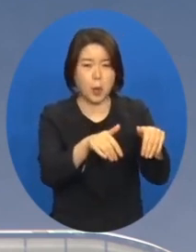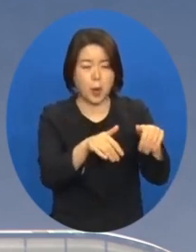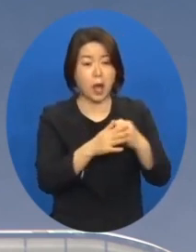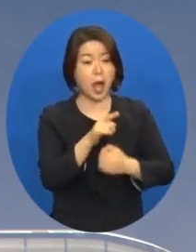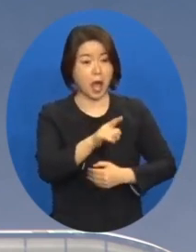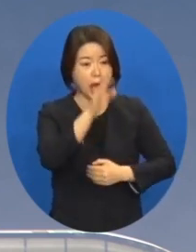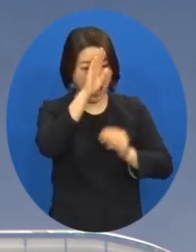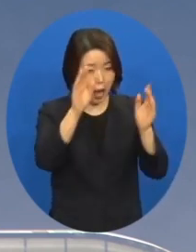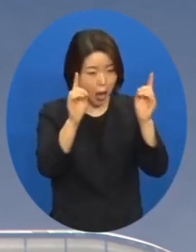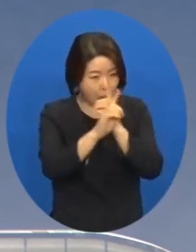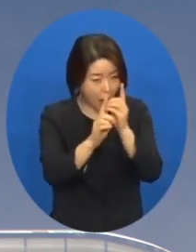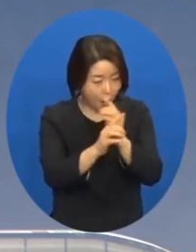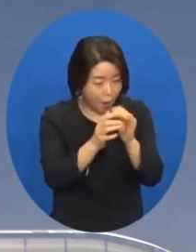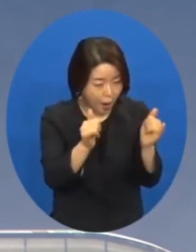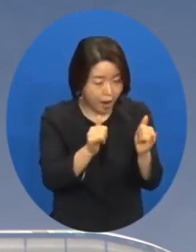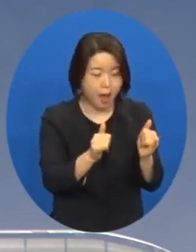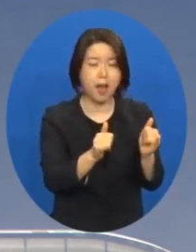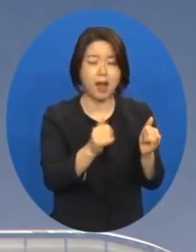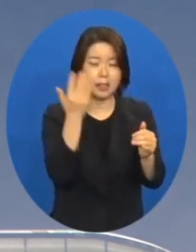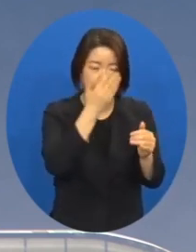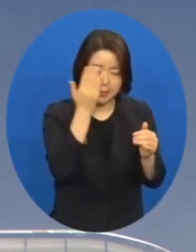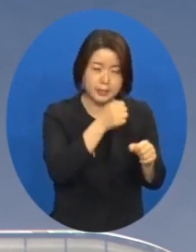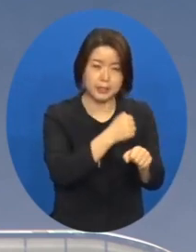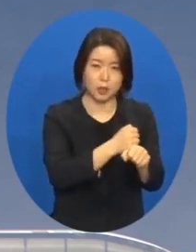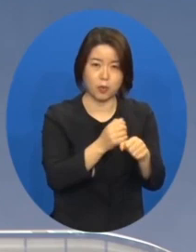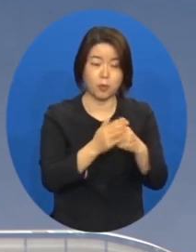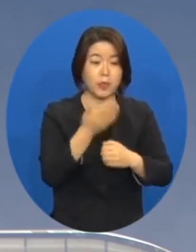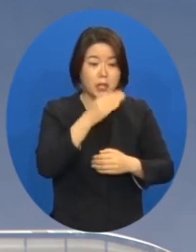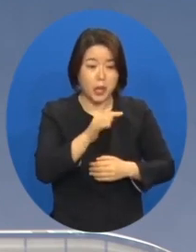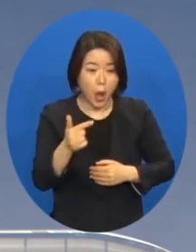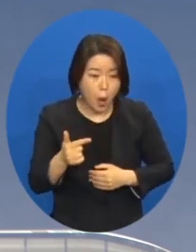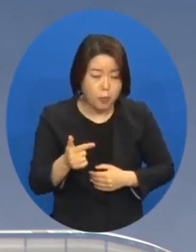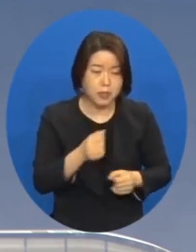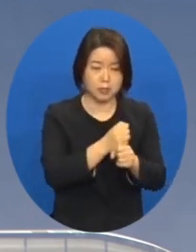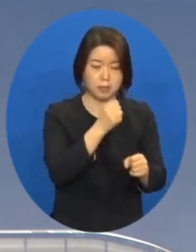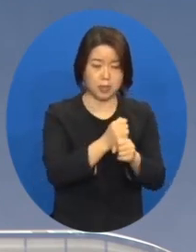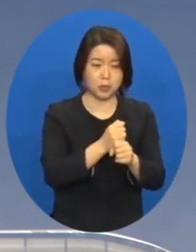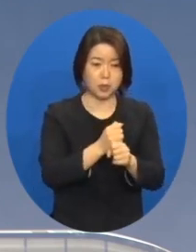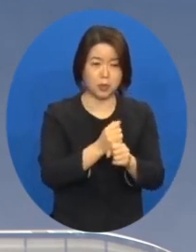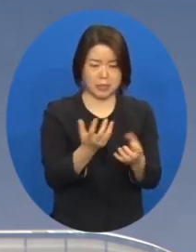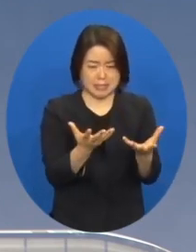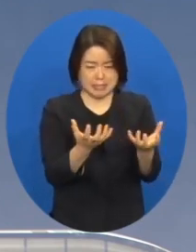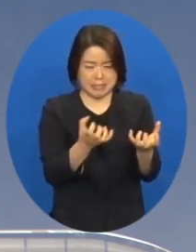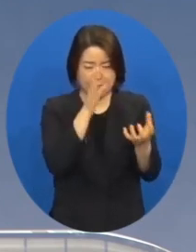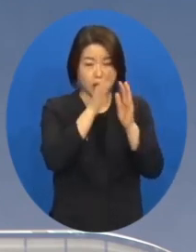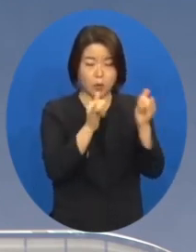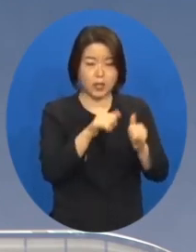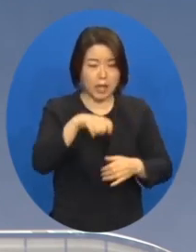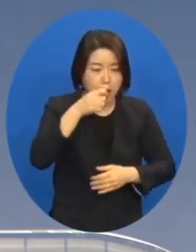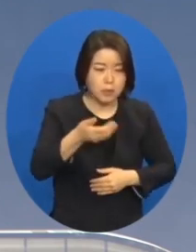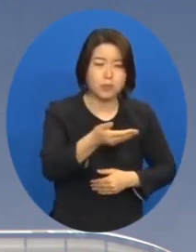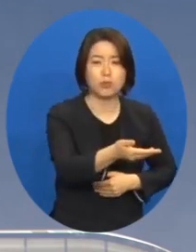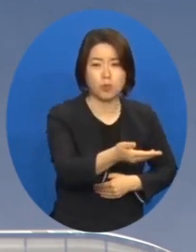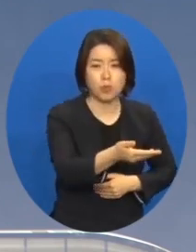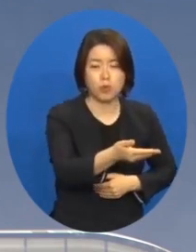만들고 그리고 나환자들을 위해서 음식을 먹여주고 그는 정말 그렇게 살았습니다.